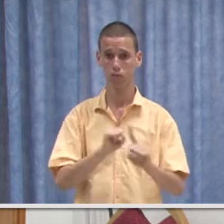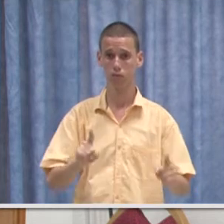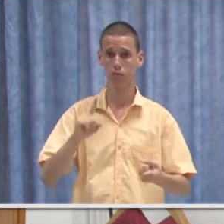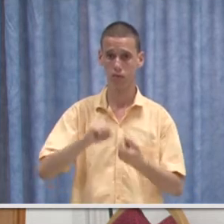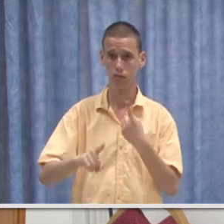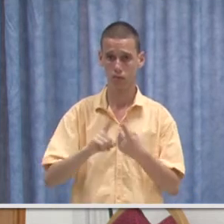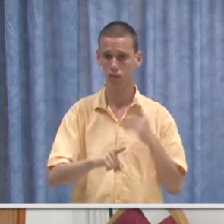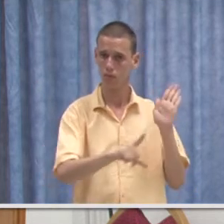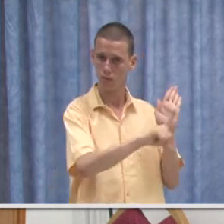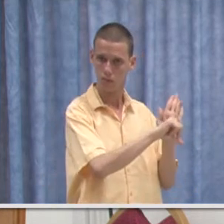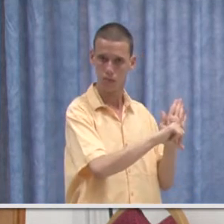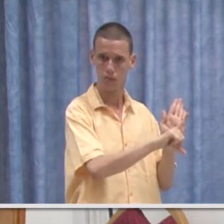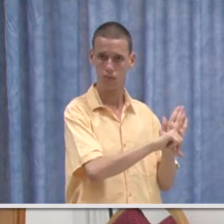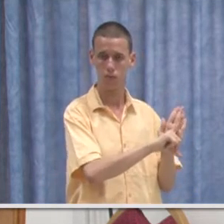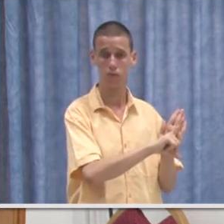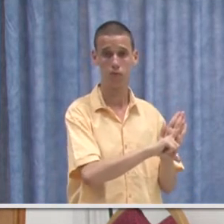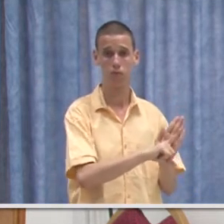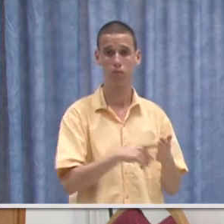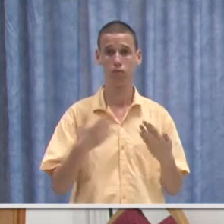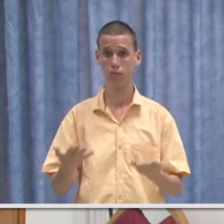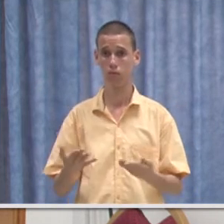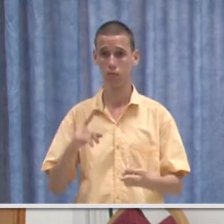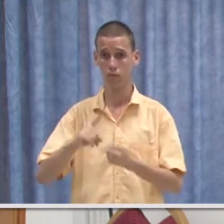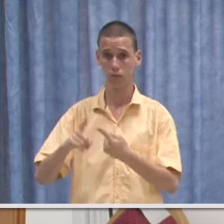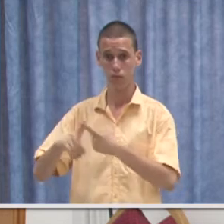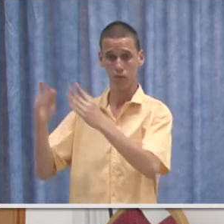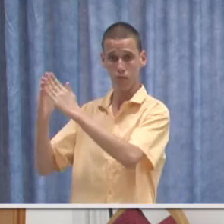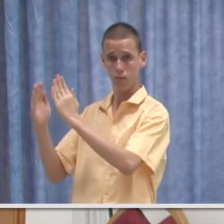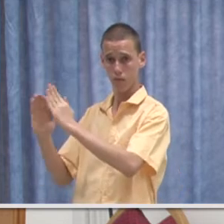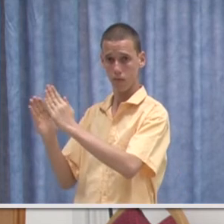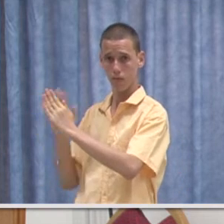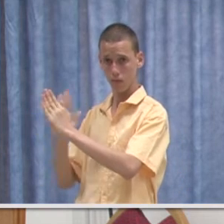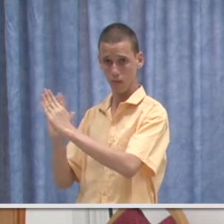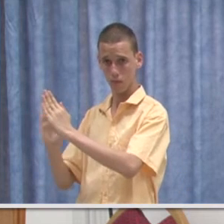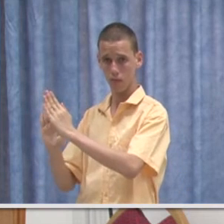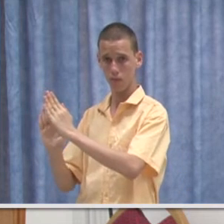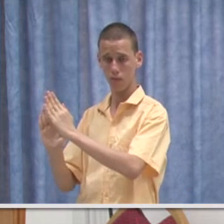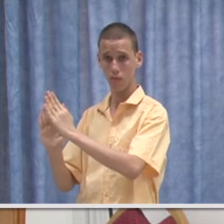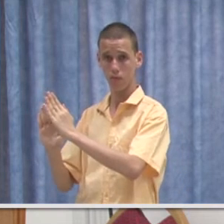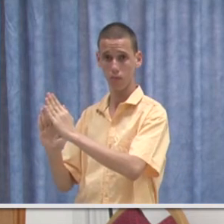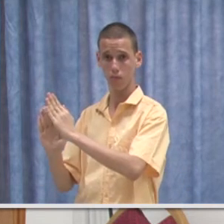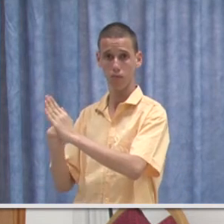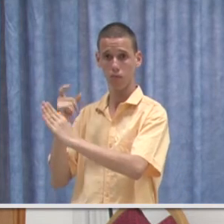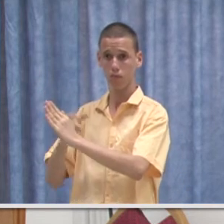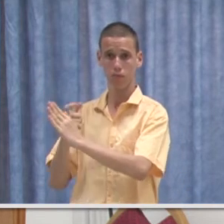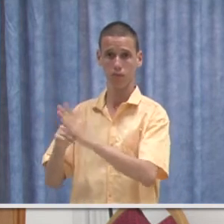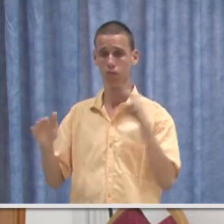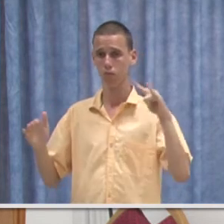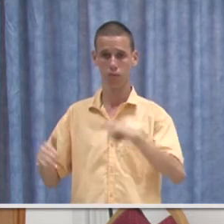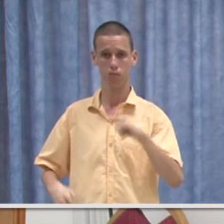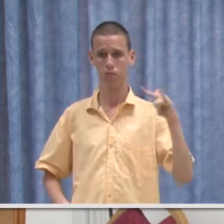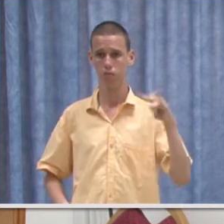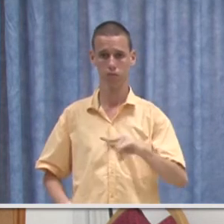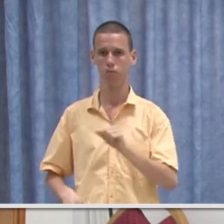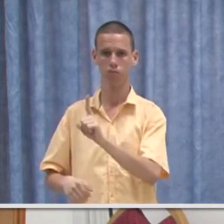mettons nos gens en quarantaine, il est contrôlé. Mais si nous arrivons à une situation qui est bonne, les gens peuvent entrer pendant la quarantaine, il y a une